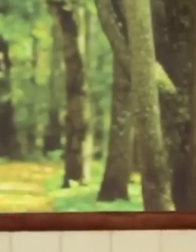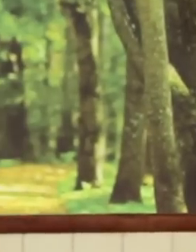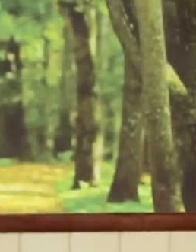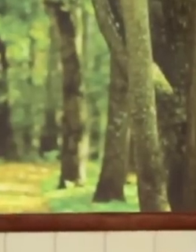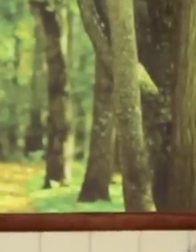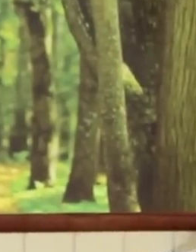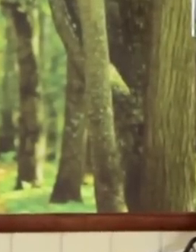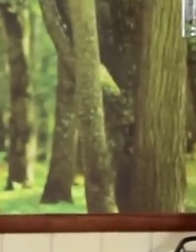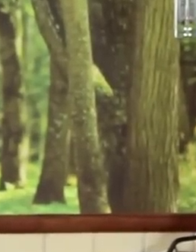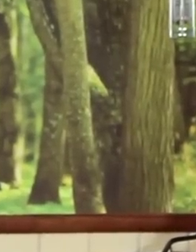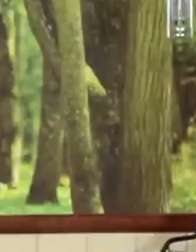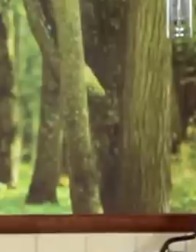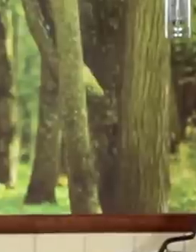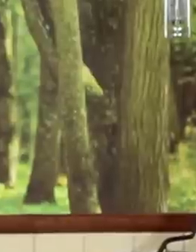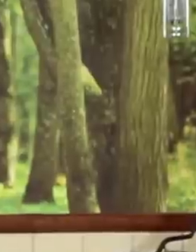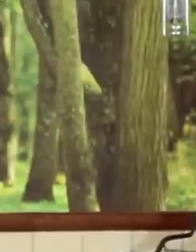Πλάκα κάνω.